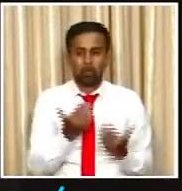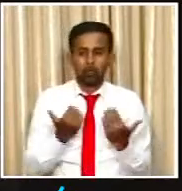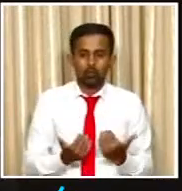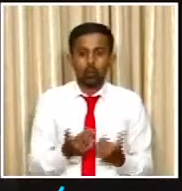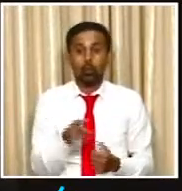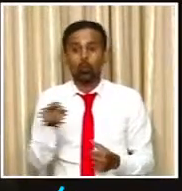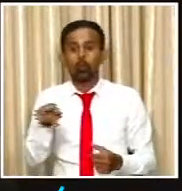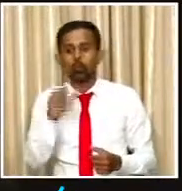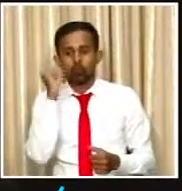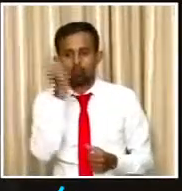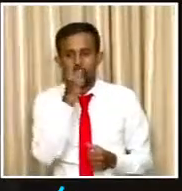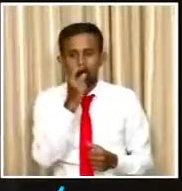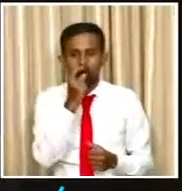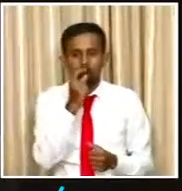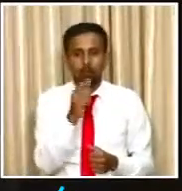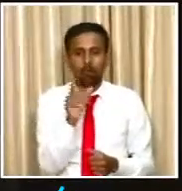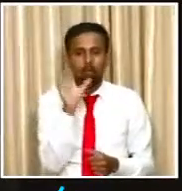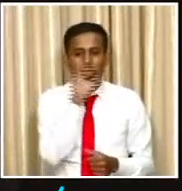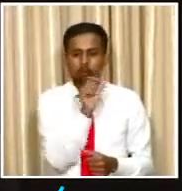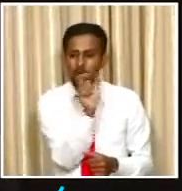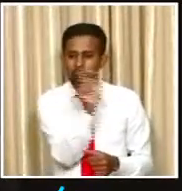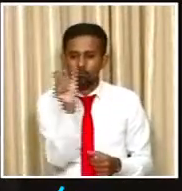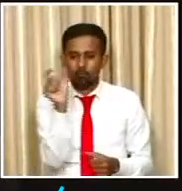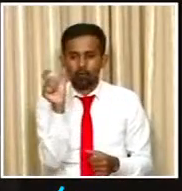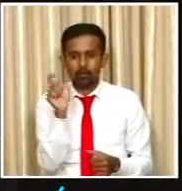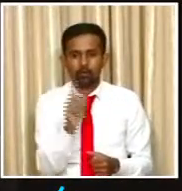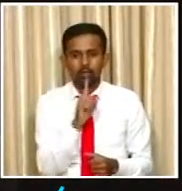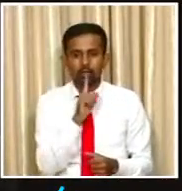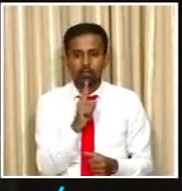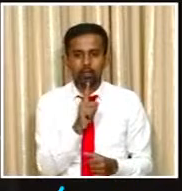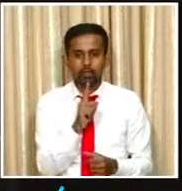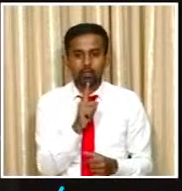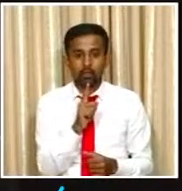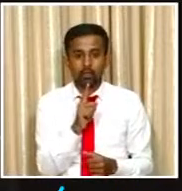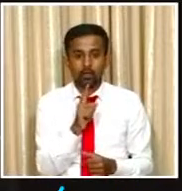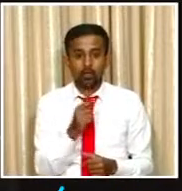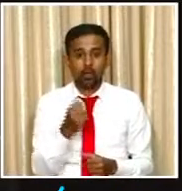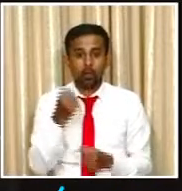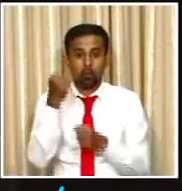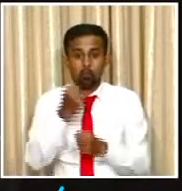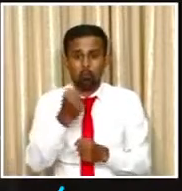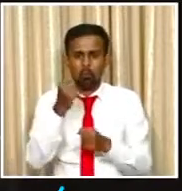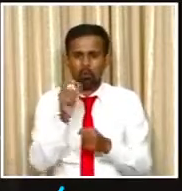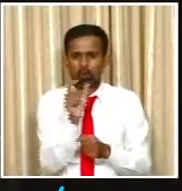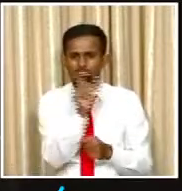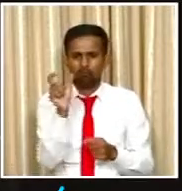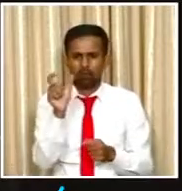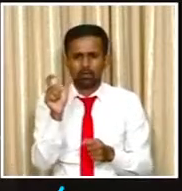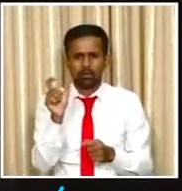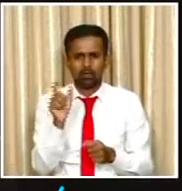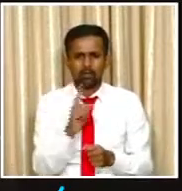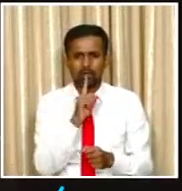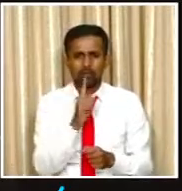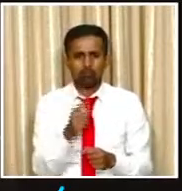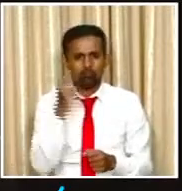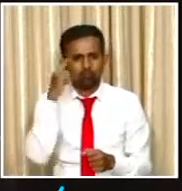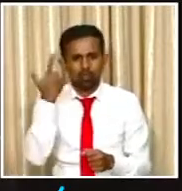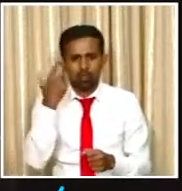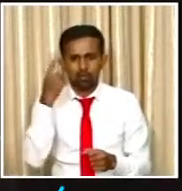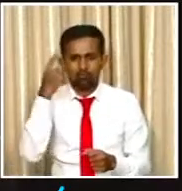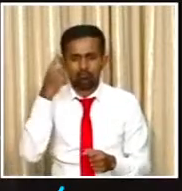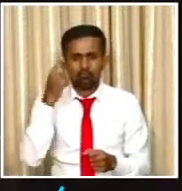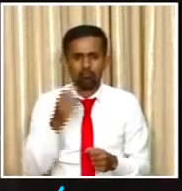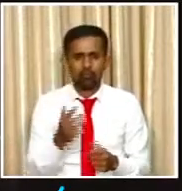hoyandai asabhya wacana kiyandai mol gas koheda man dannae kathawak kiyuwa eka bandara kenek. Man